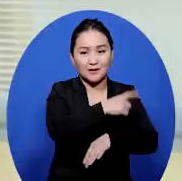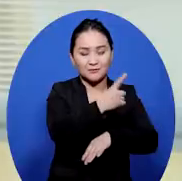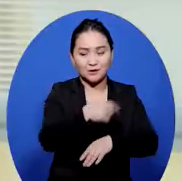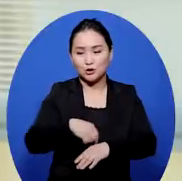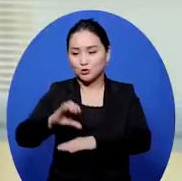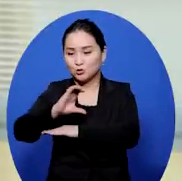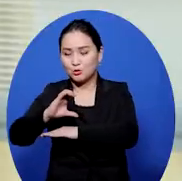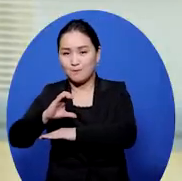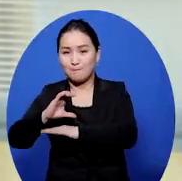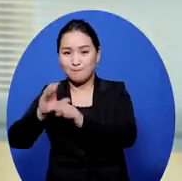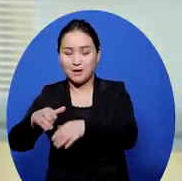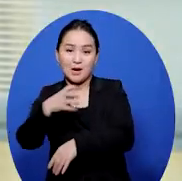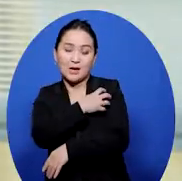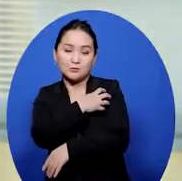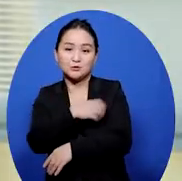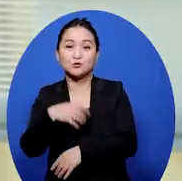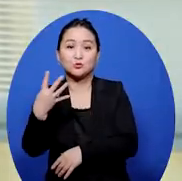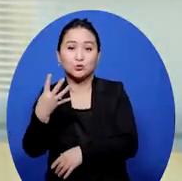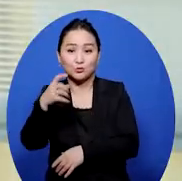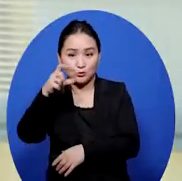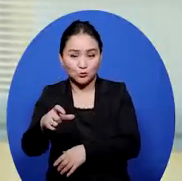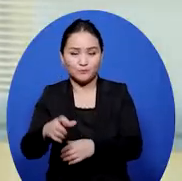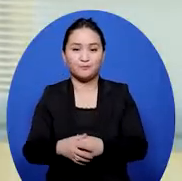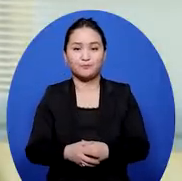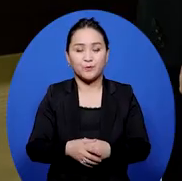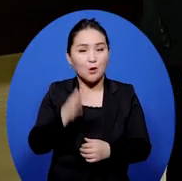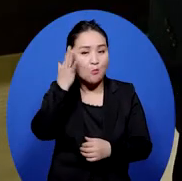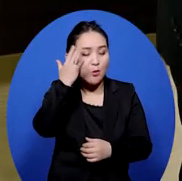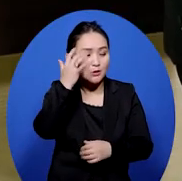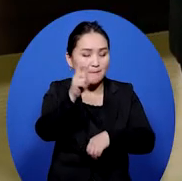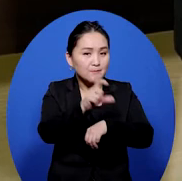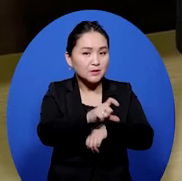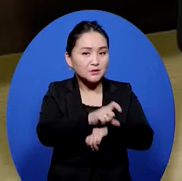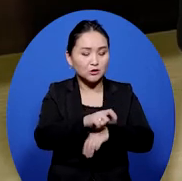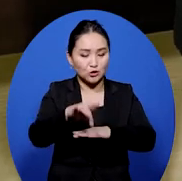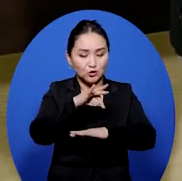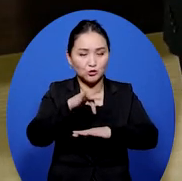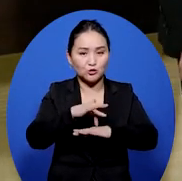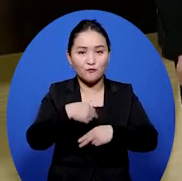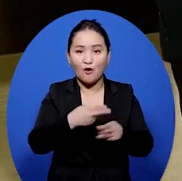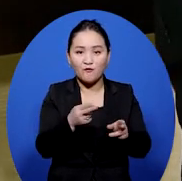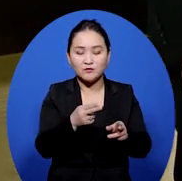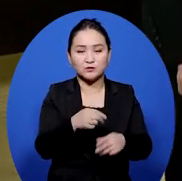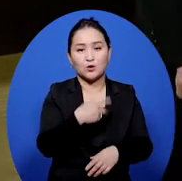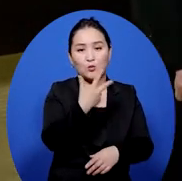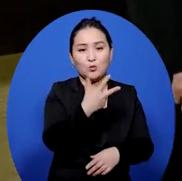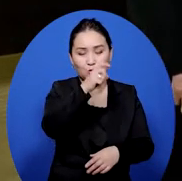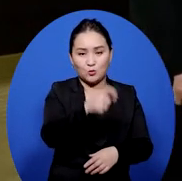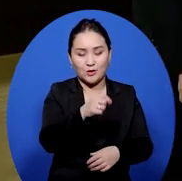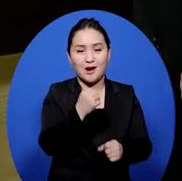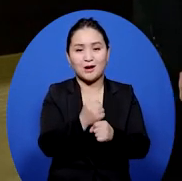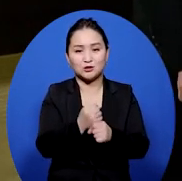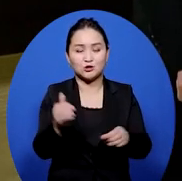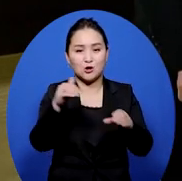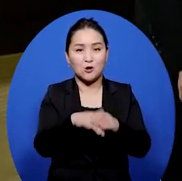за сум баг хариуцсан хөтөлбөр эрхлэлтийн халамжийн асуудал хариуцсан мэрэгчлэлтэй 4 хүнийг, бодлогын мэрэгчлэлтэн буюу төв офис дээр суудаг мэрэгчлүүд маань 3 хүнийг ажлын